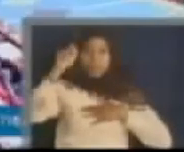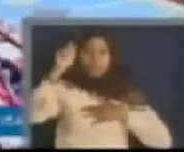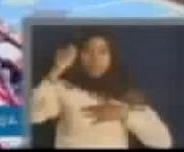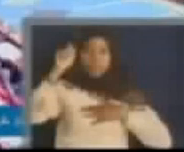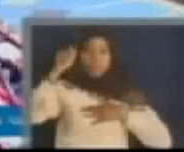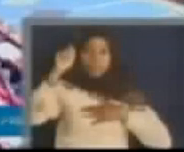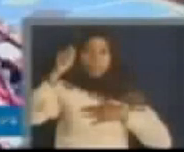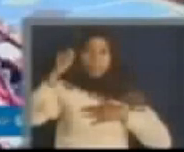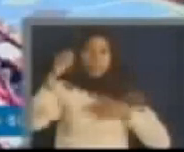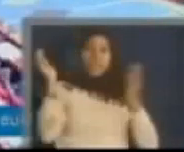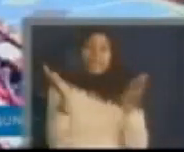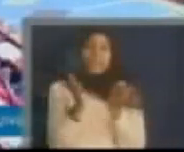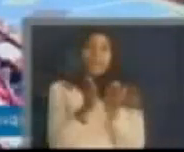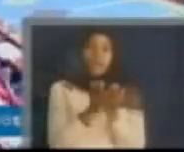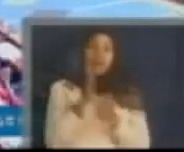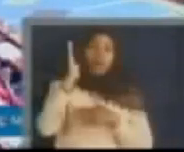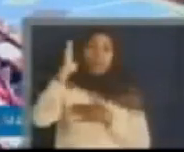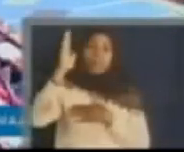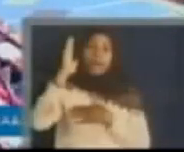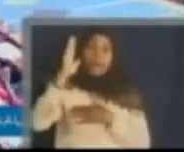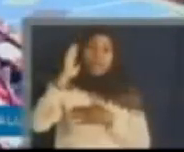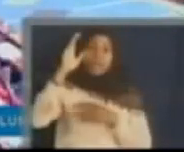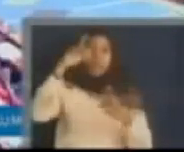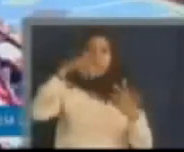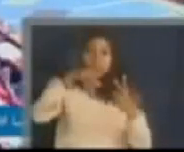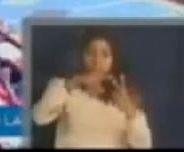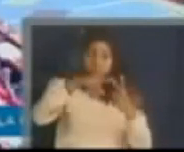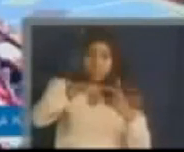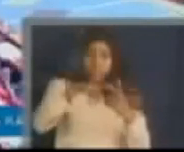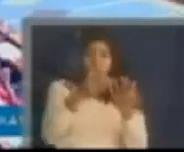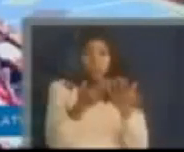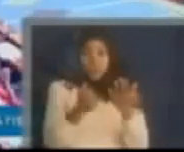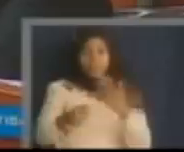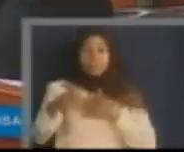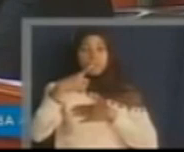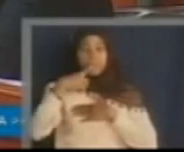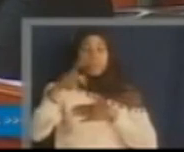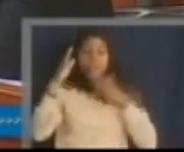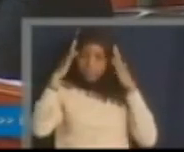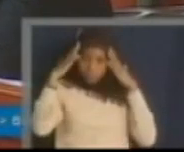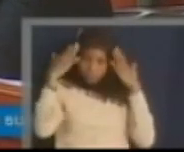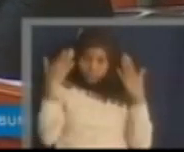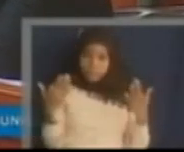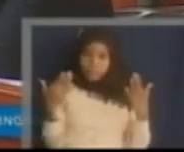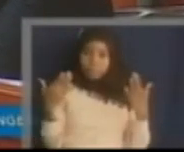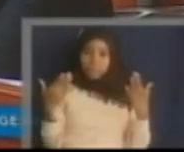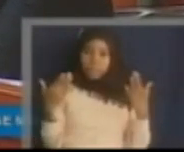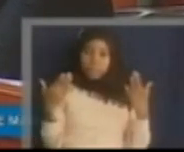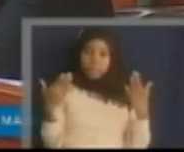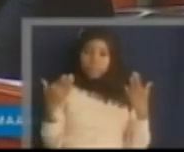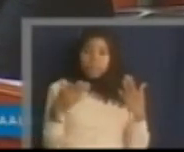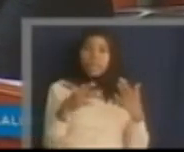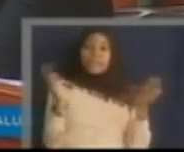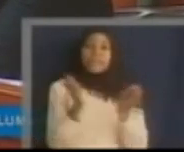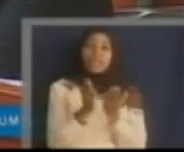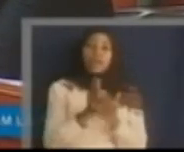Naomba nihoji tena, labda nilivyosema sikufahamika. Naomba wale waliopokea taarifa hii ya